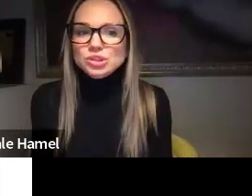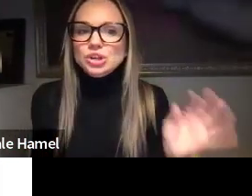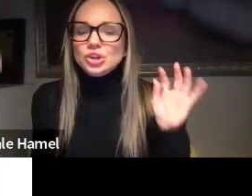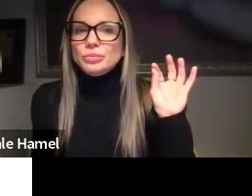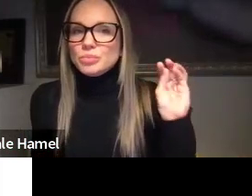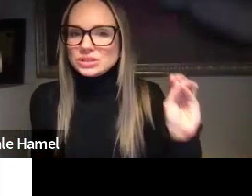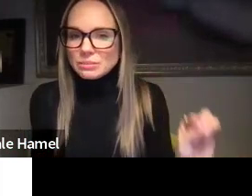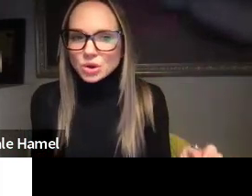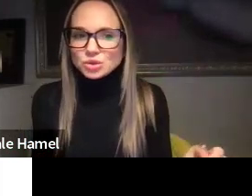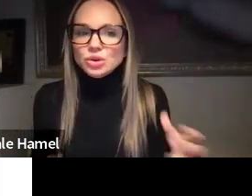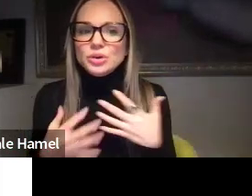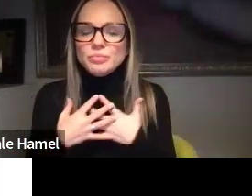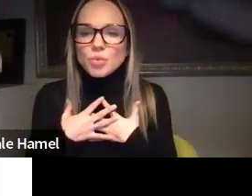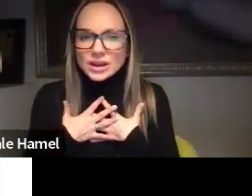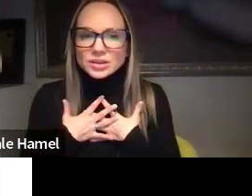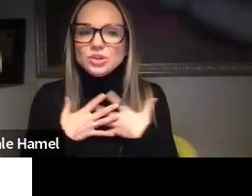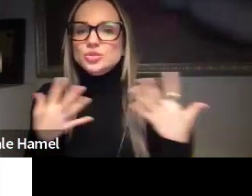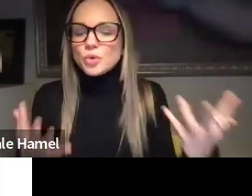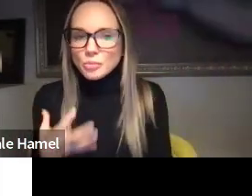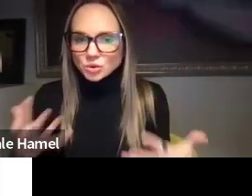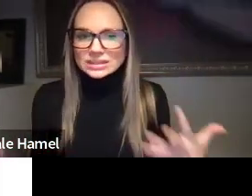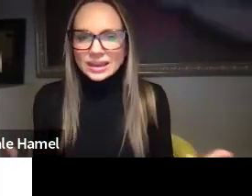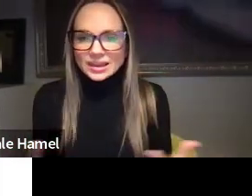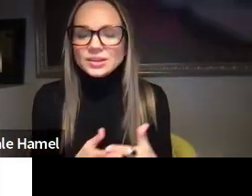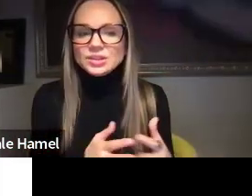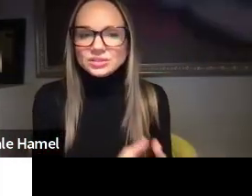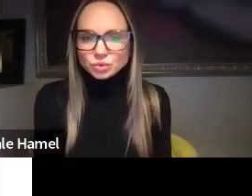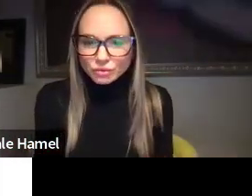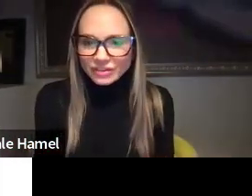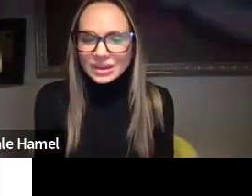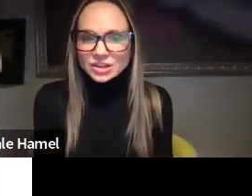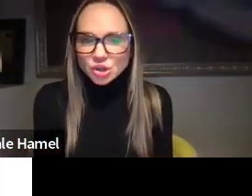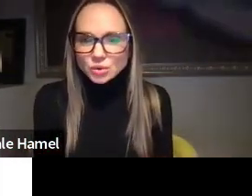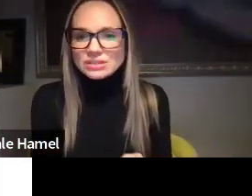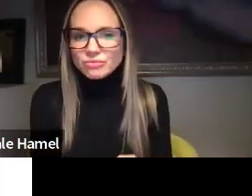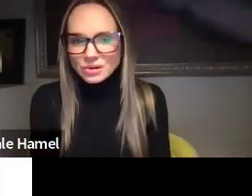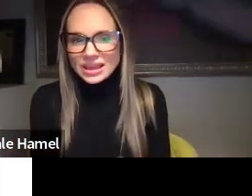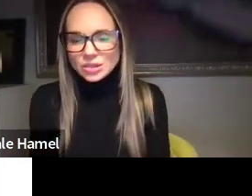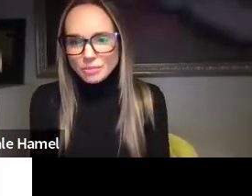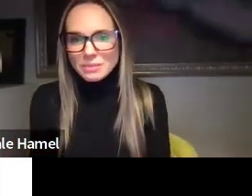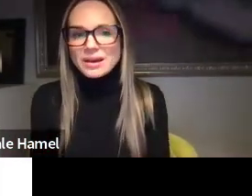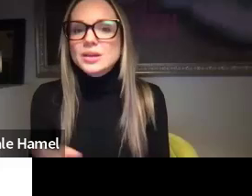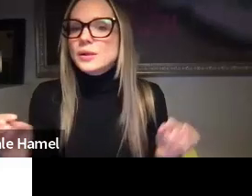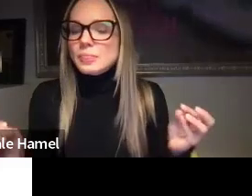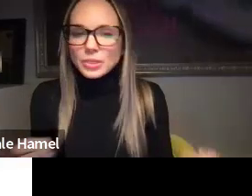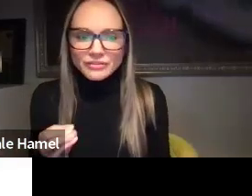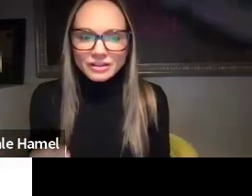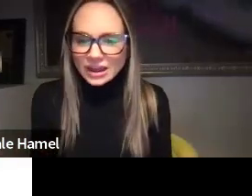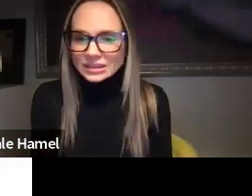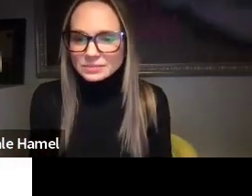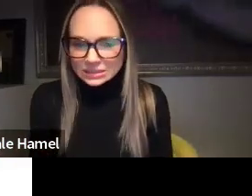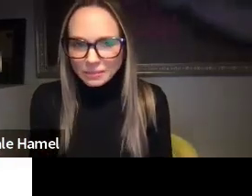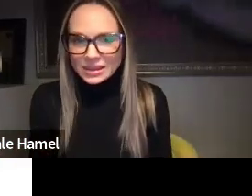Donc, c'est pour ça que pour ces morceaux-là, moi, je proposerais que si vous trouvez quelque chose qui vous plaît énormément,